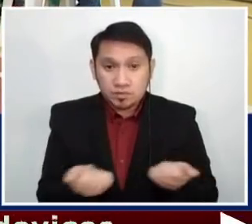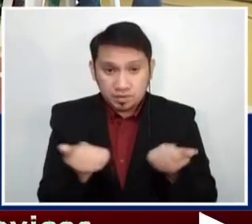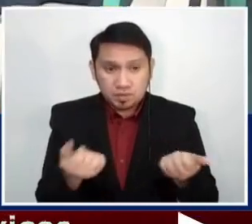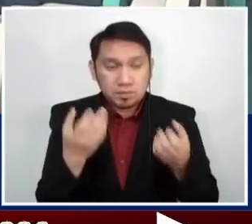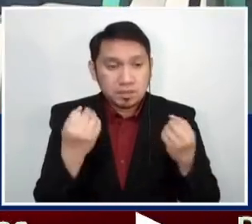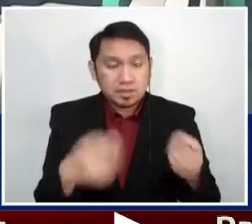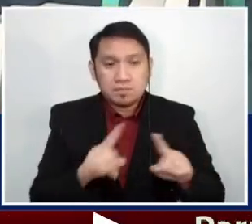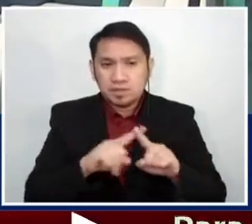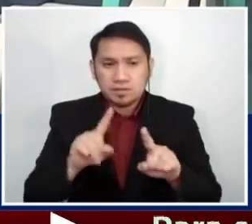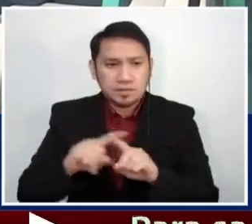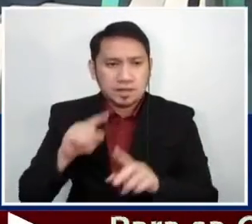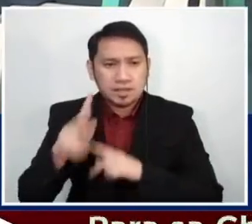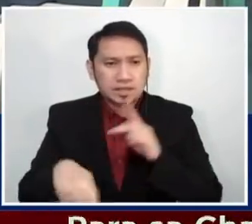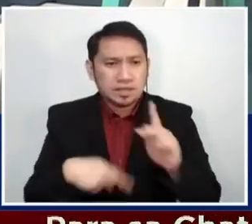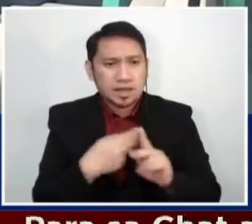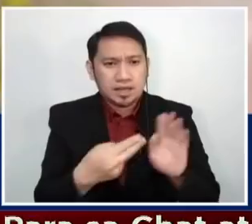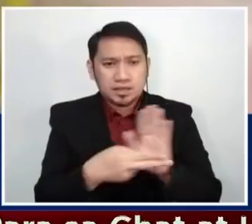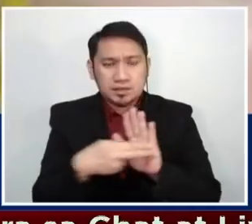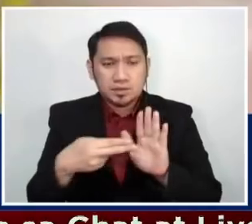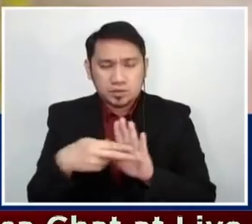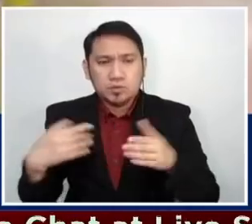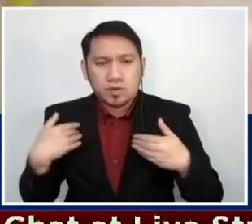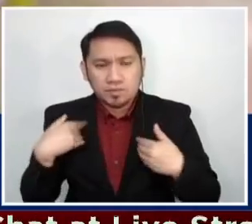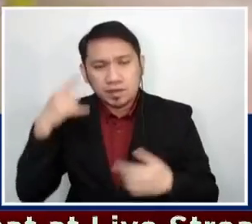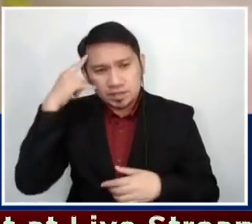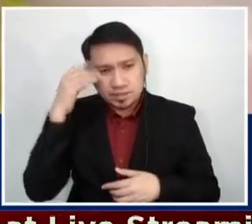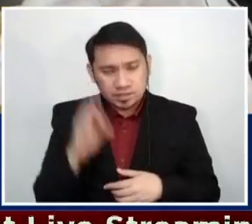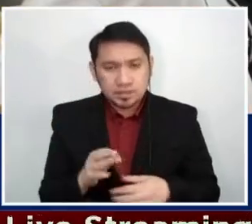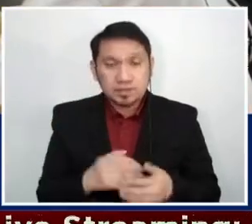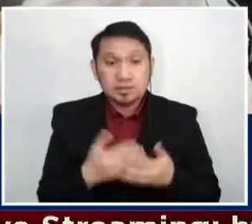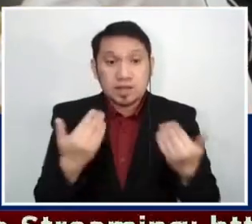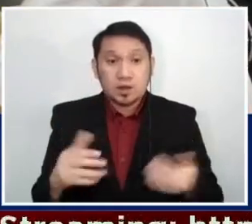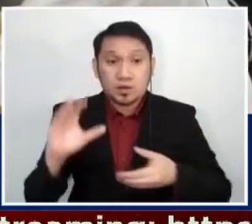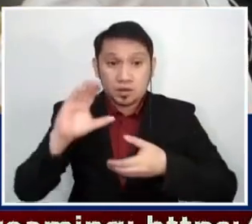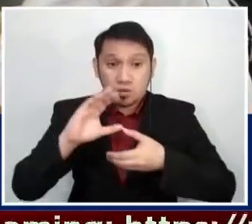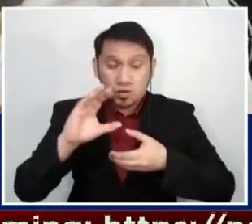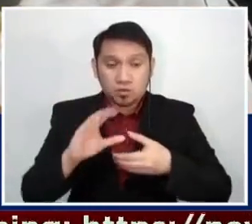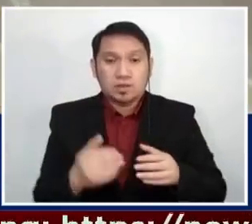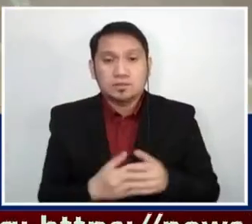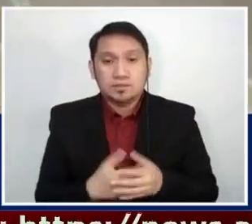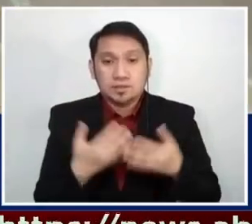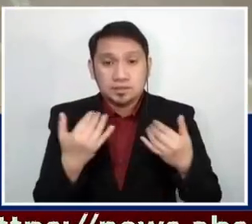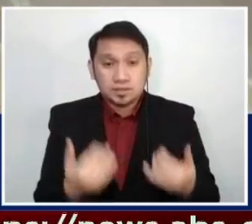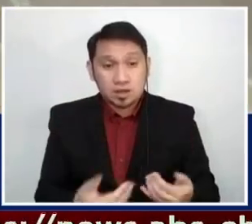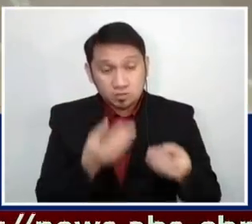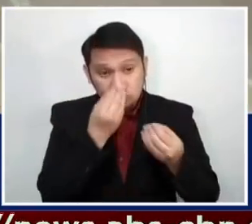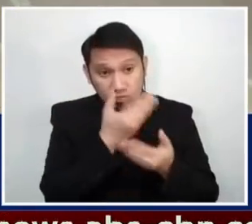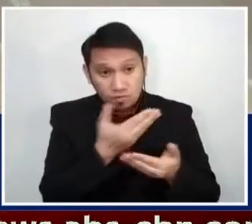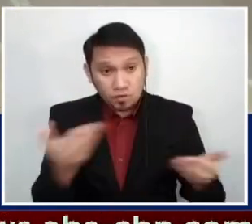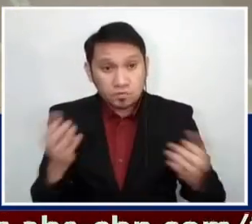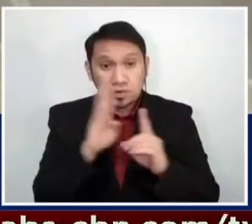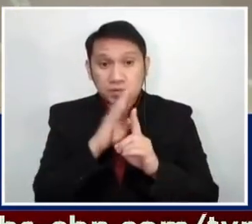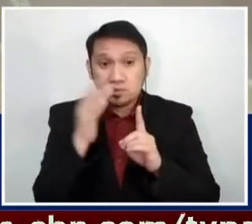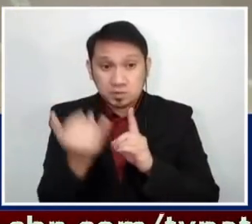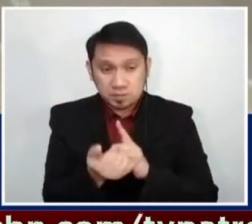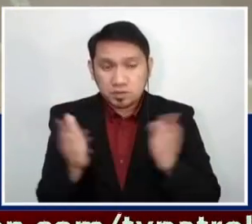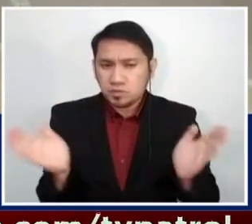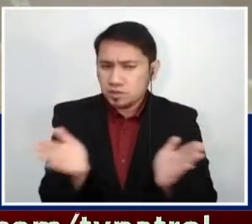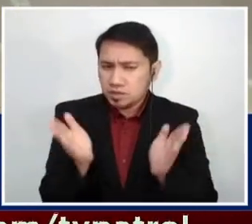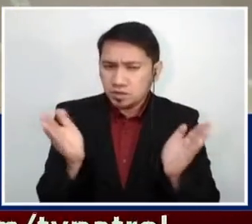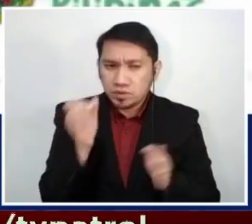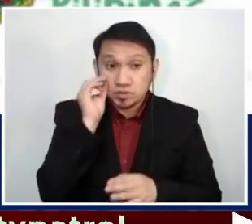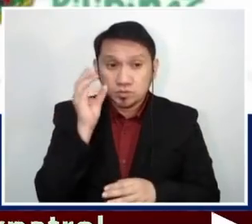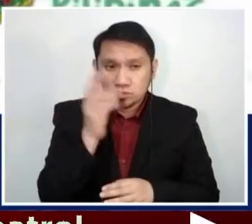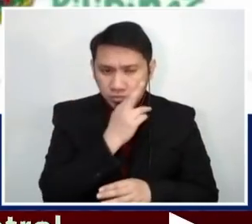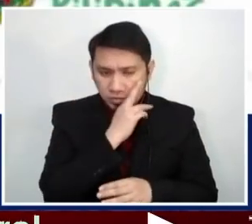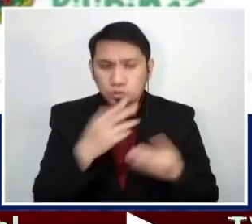ng bakuna para may pagpilian sila. Ang Caloocan City, inabisuhan na ang mga barangay para himukin ang mga senior citizen na